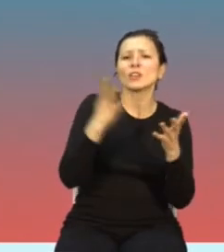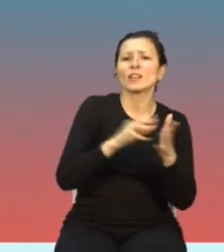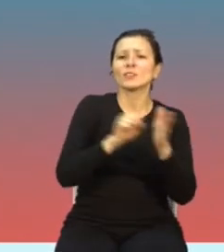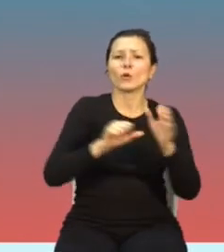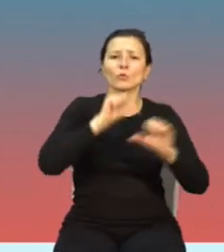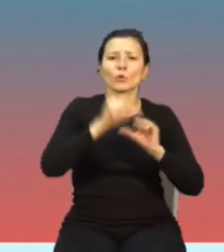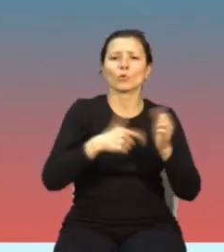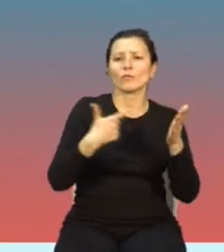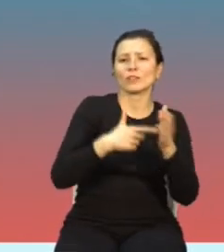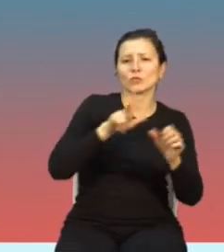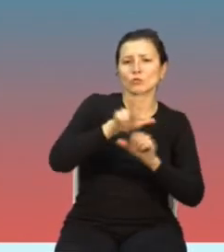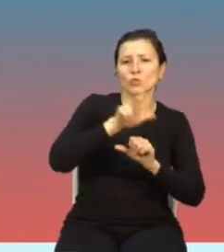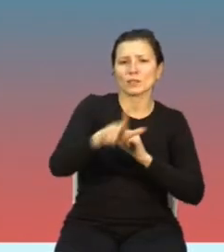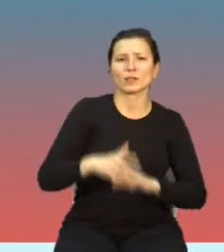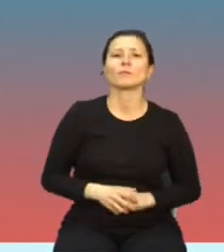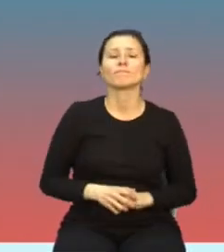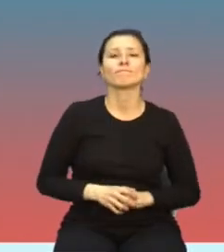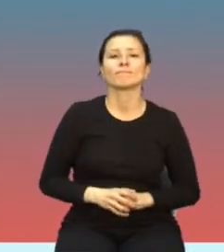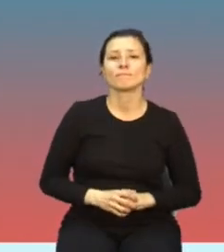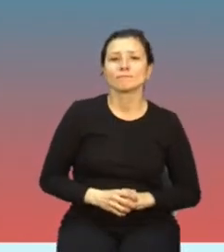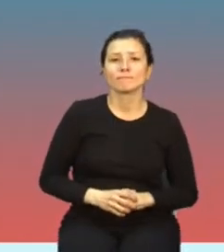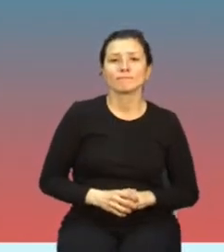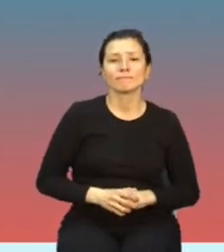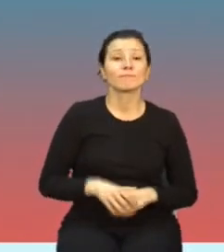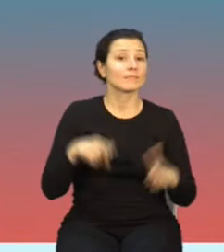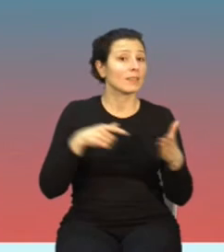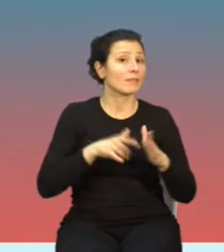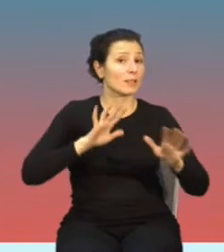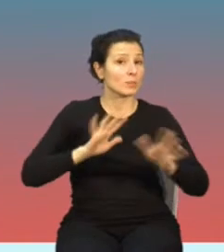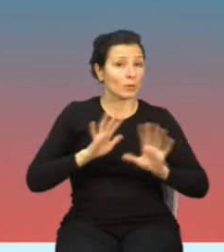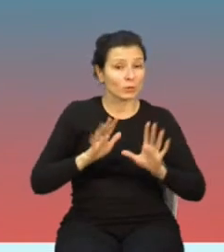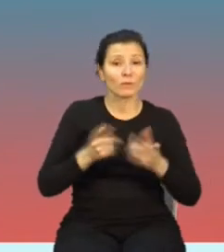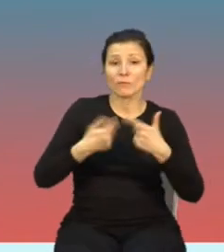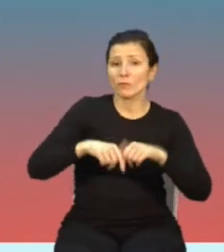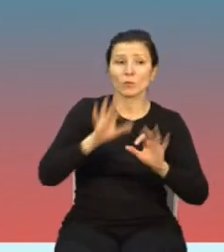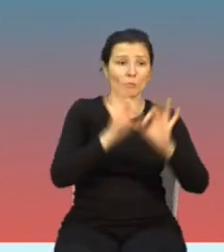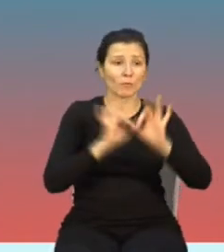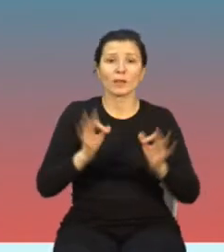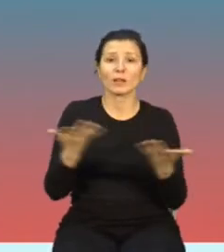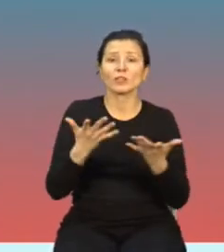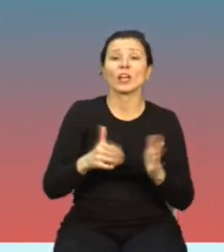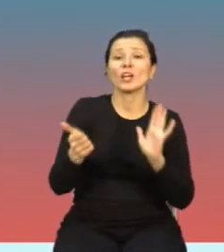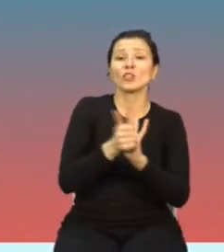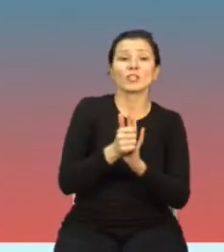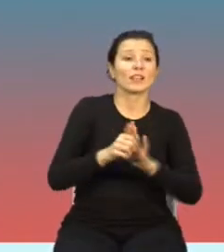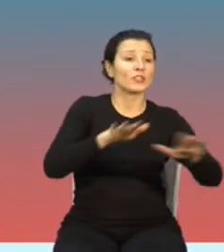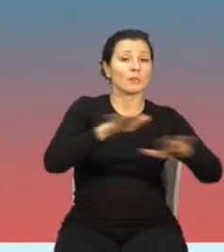I te pomiary, myśmy w ten oto sposób wykonujemy pomiary w 16 punktach